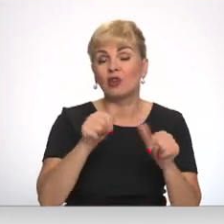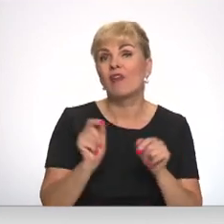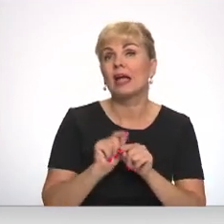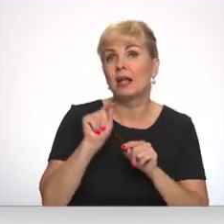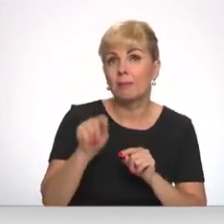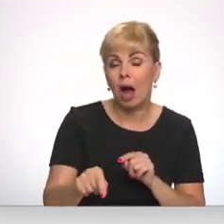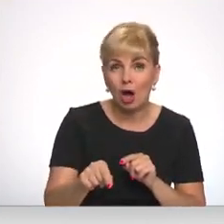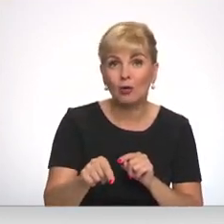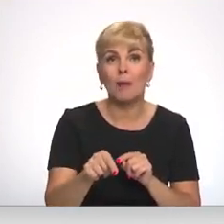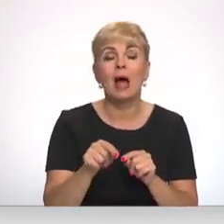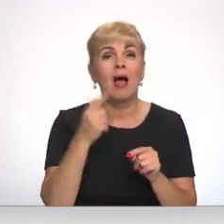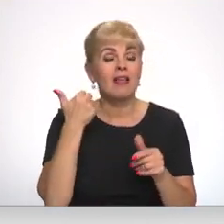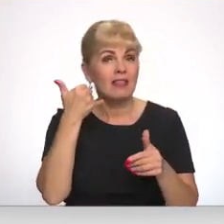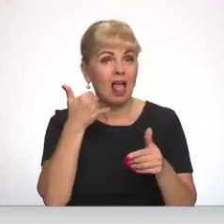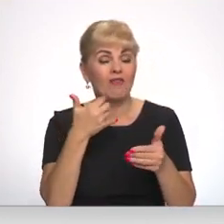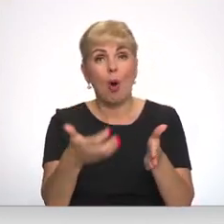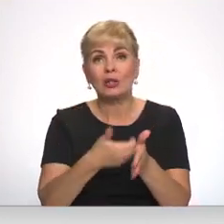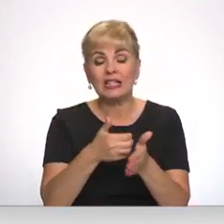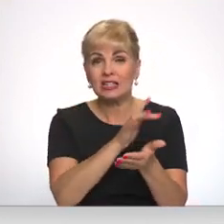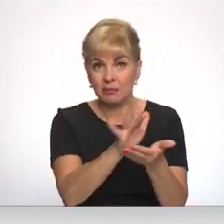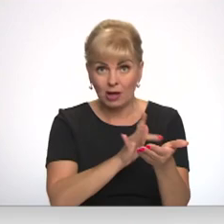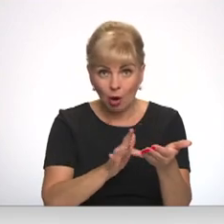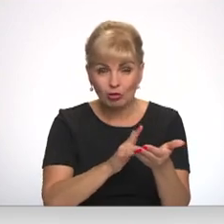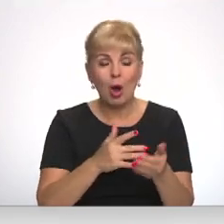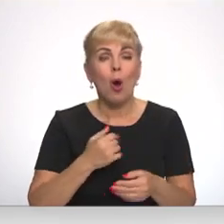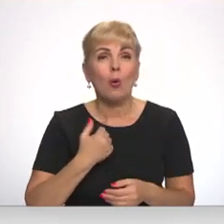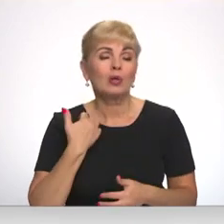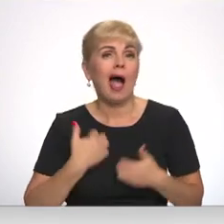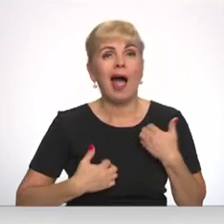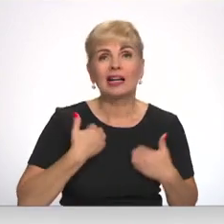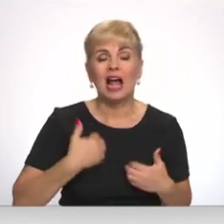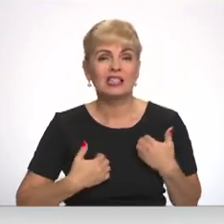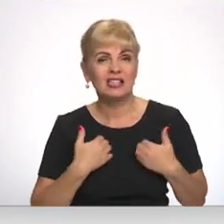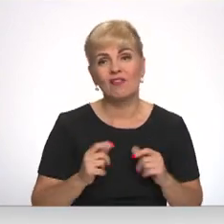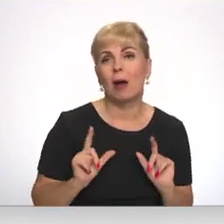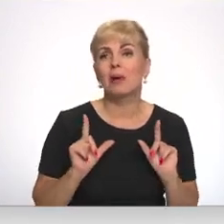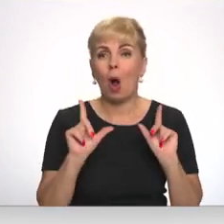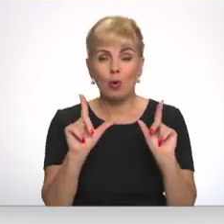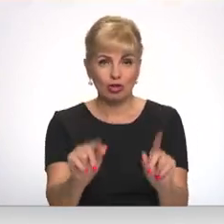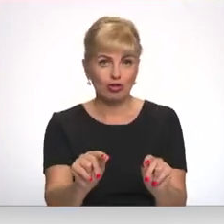kā viedierīču lietošana pie stūras un agresīva braukšana. Ģirds Zvirbulis, Ivars Žepickis, Latvijas televīzija.